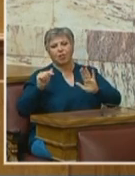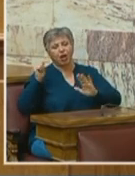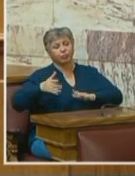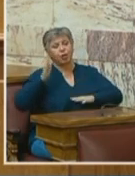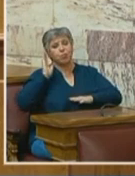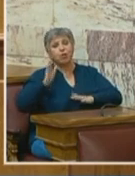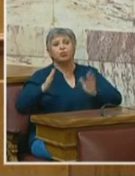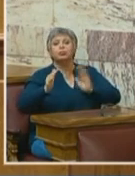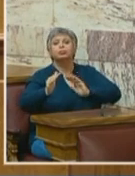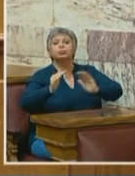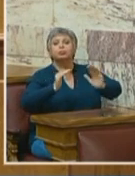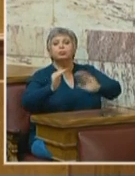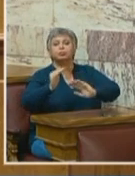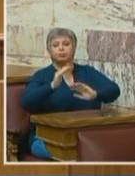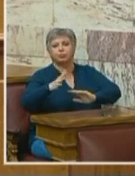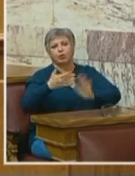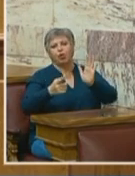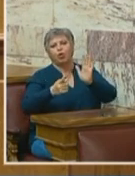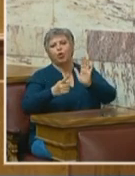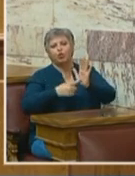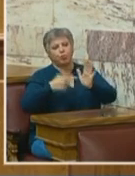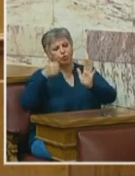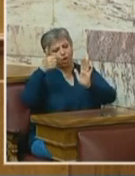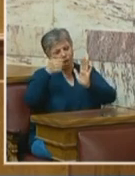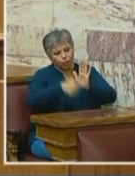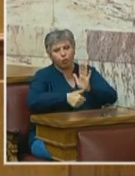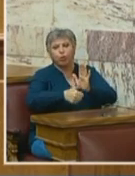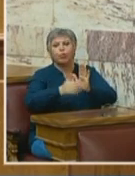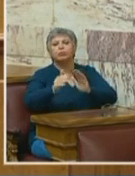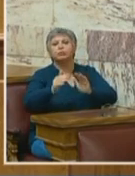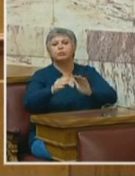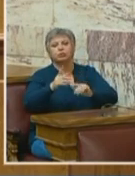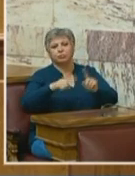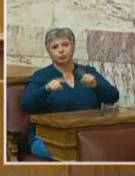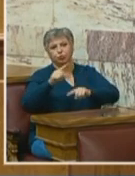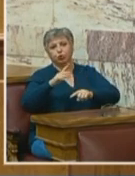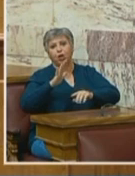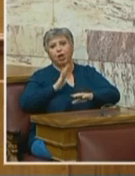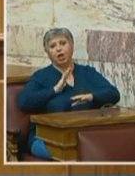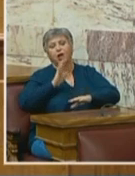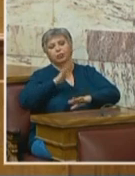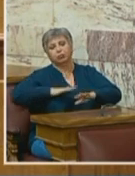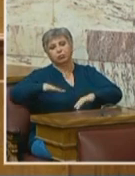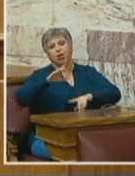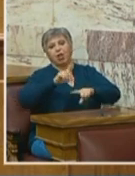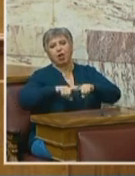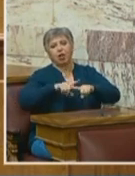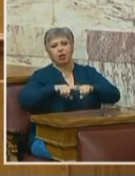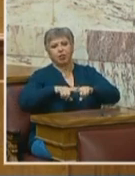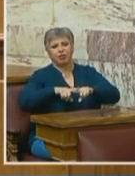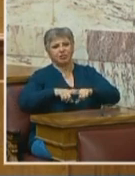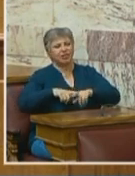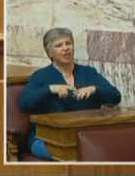με την τήρηση των νόμων και των δικονομικών κανόνων. Και όχι με ευτράπελα, όπως το